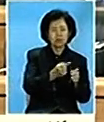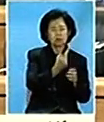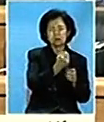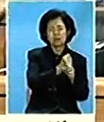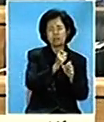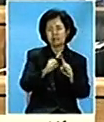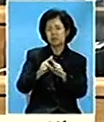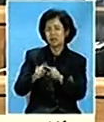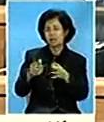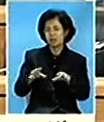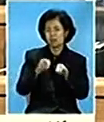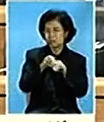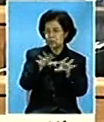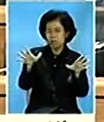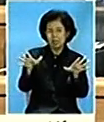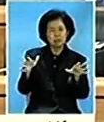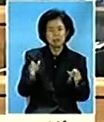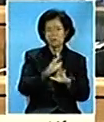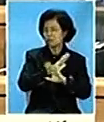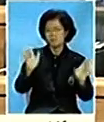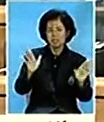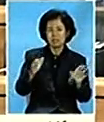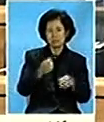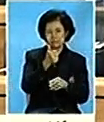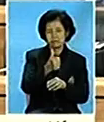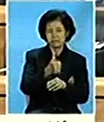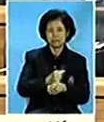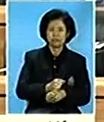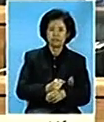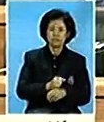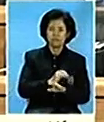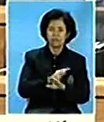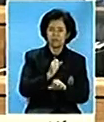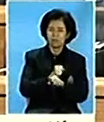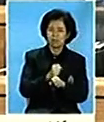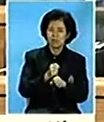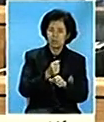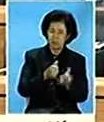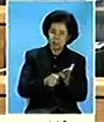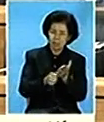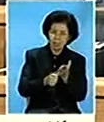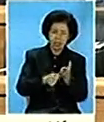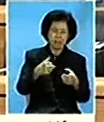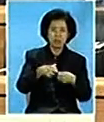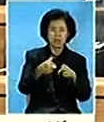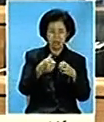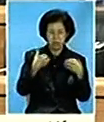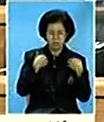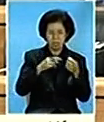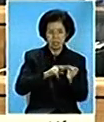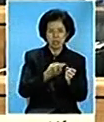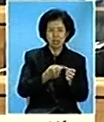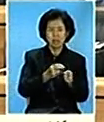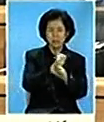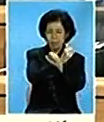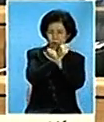ก็จะกระจายไปอย่างนี้จะไม่สำเร็จครับเพราะว่าการแก้ไขปัญหานั้นมีตั้งแต่การป้องกันปราบปร